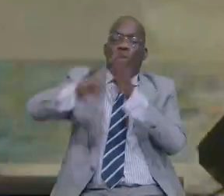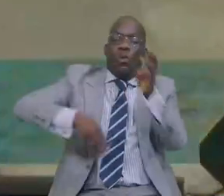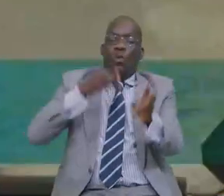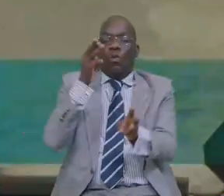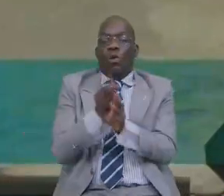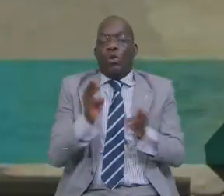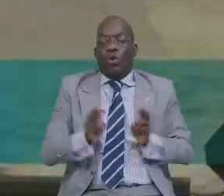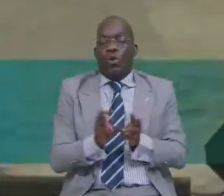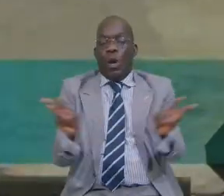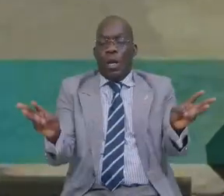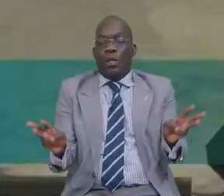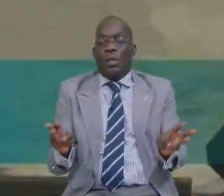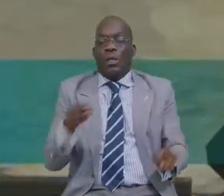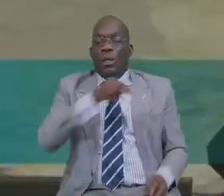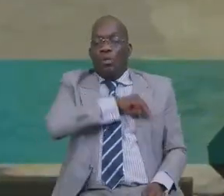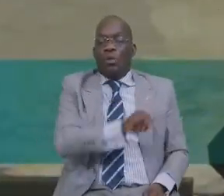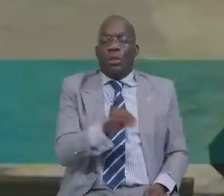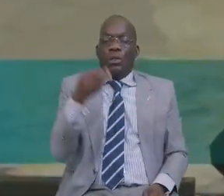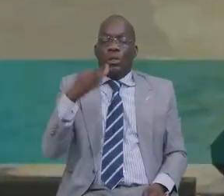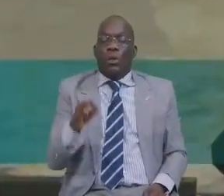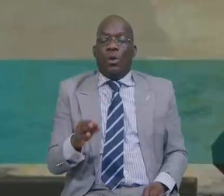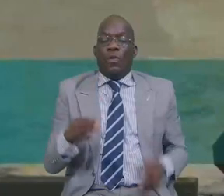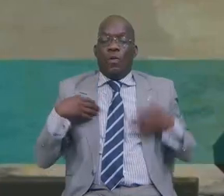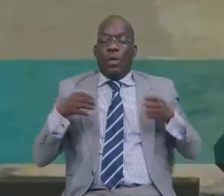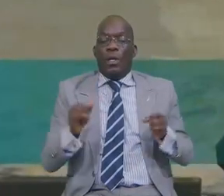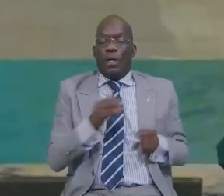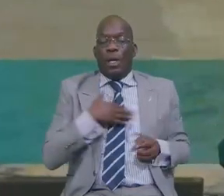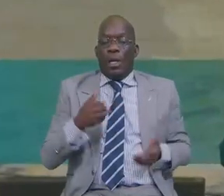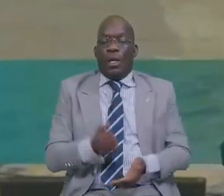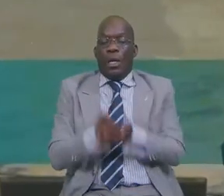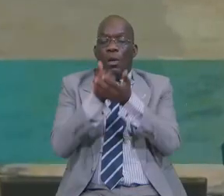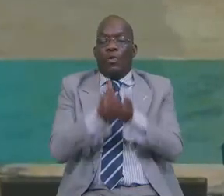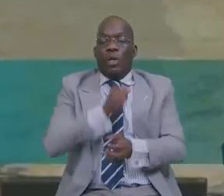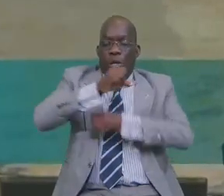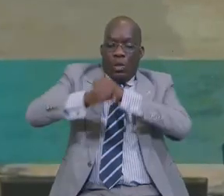Son ministère transnational de guérison.